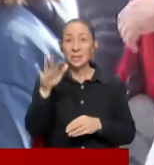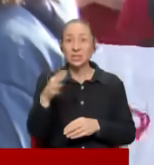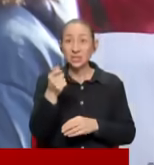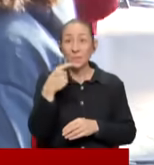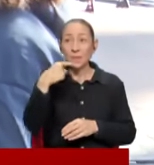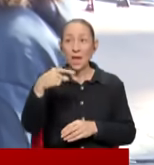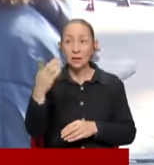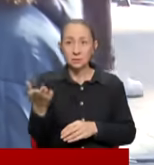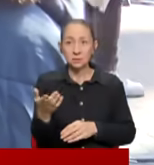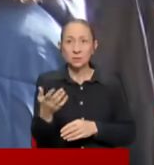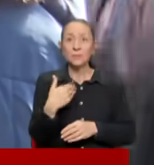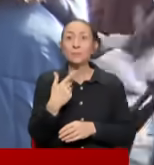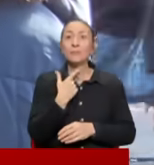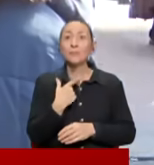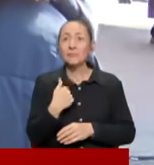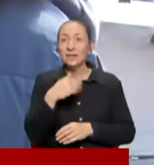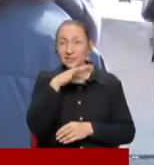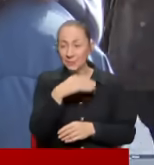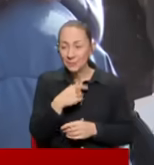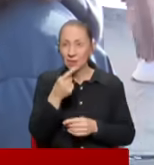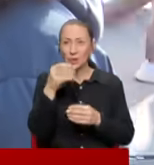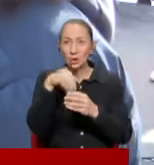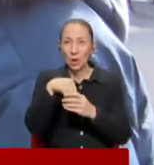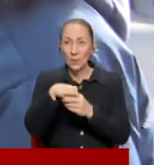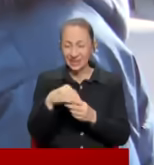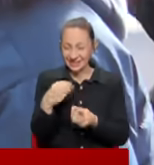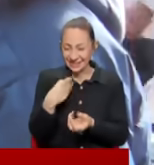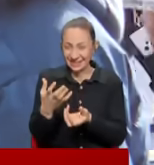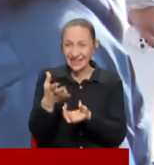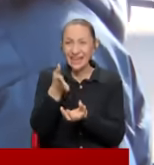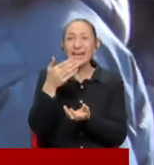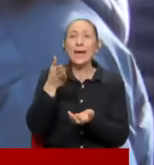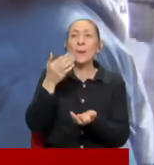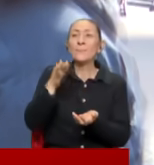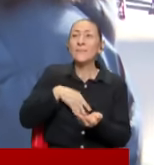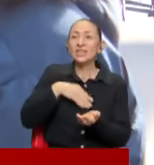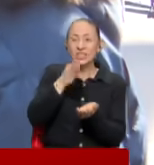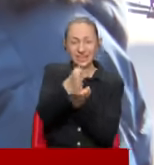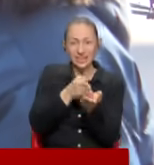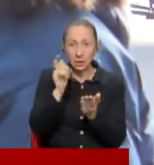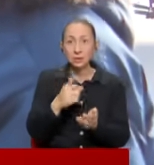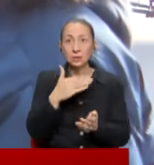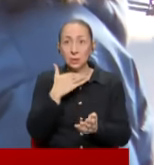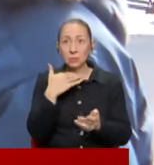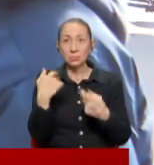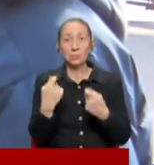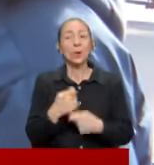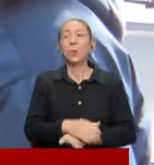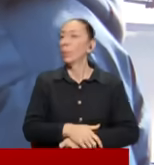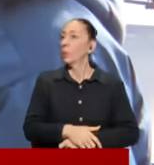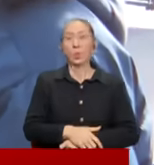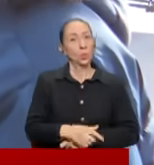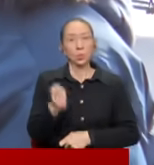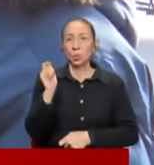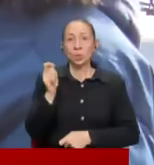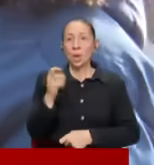lira biber. Yani canım çekti, yaşlıyım, bir dolmalık, bir karnıyarık yapayım desem. Basıydı, etiydi. Çok